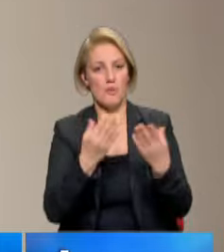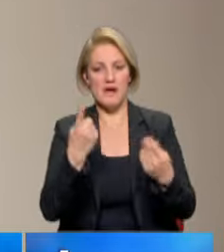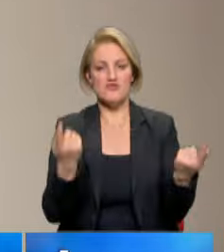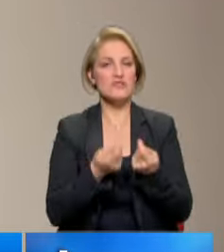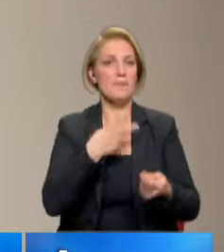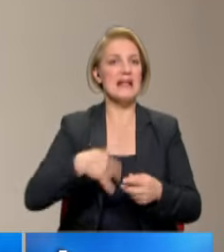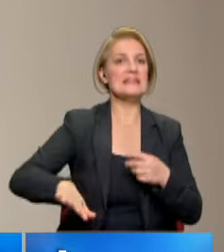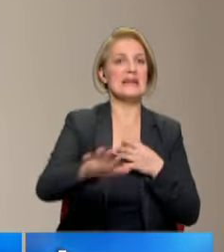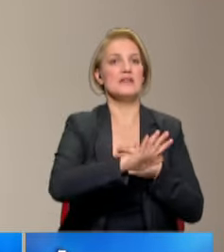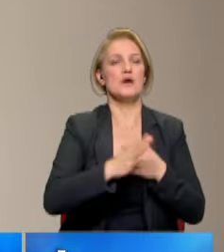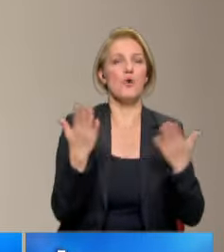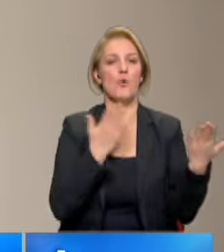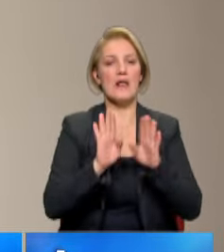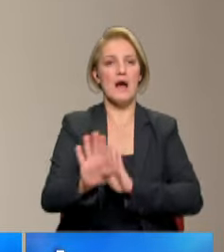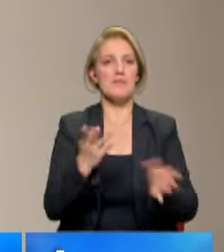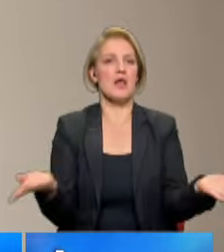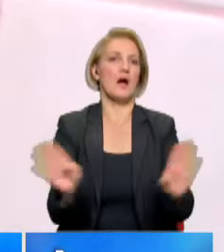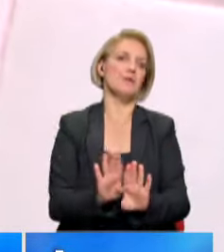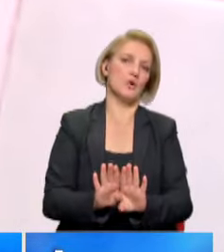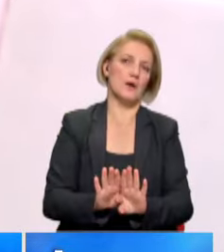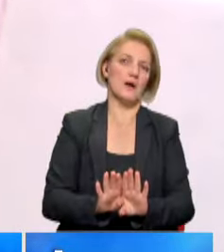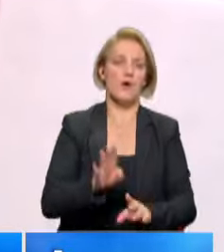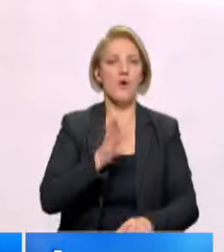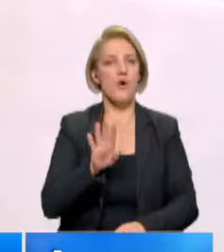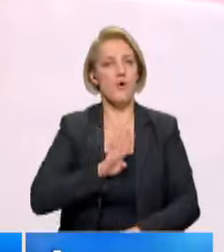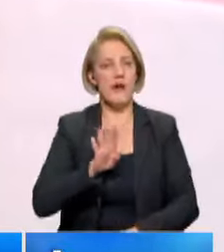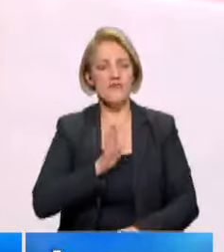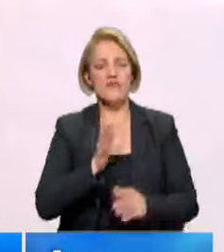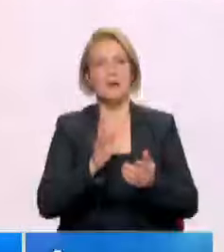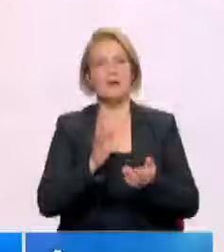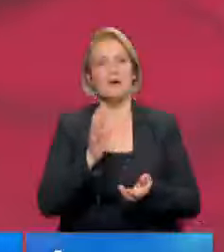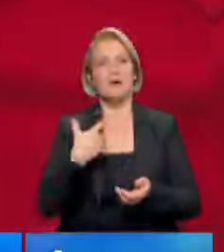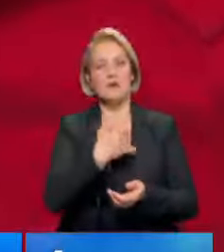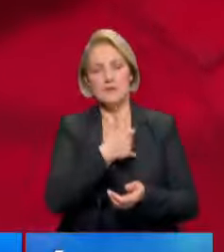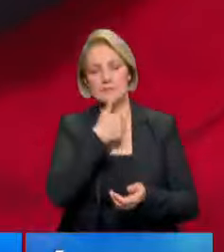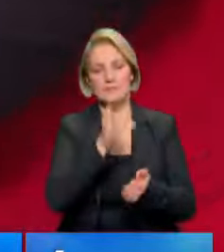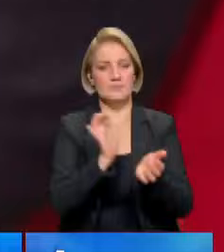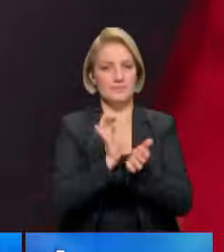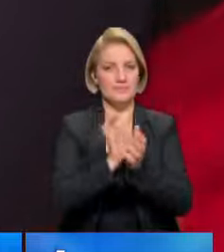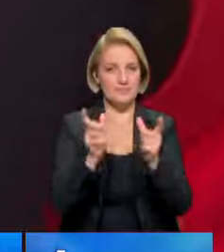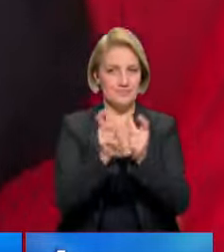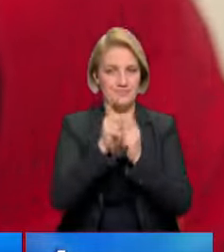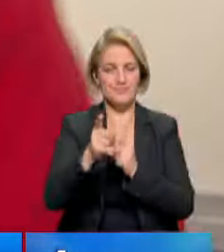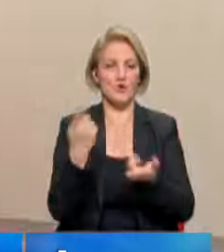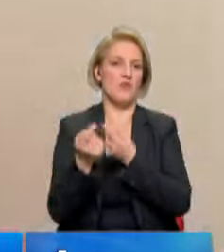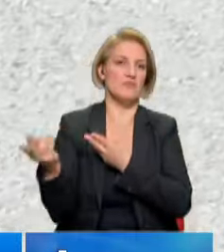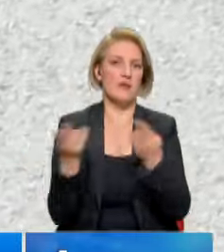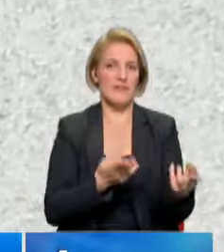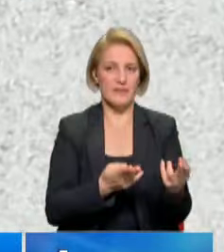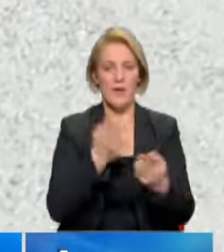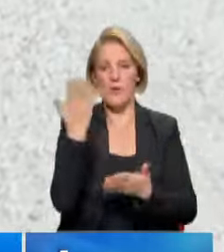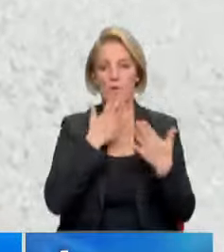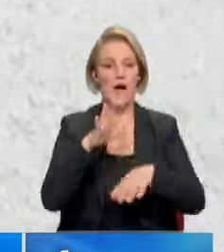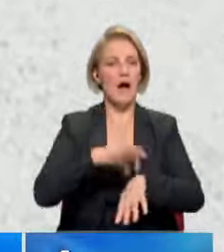çalışan belediyelere okulların kapılarını kapatıyorlar. Öğrenci Veli Derneği ve Lider Milli Eğitim Bakanlığı'nı göreve davet etti.